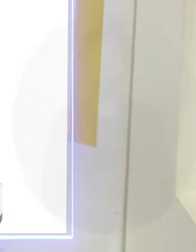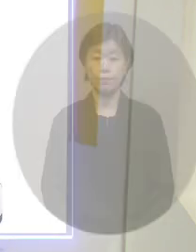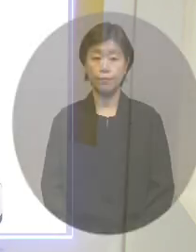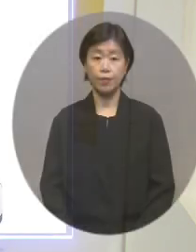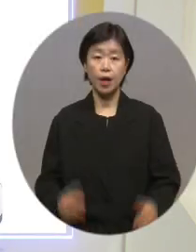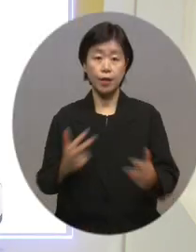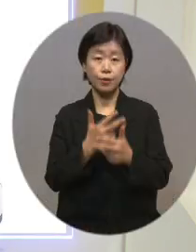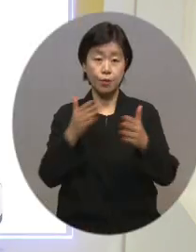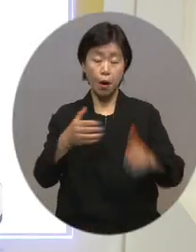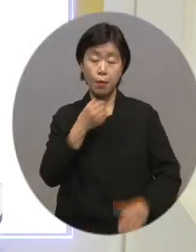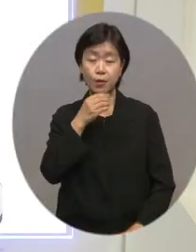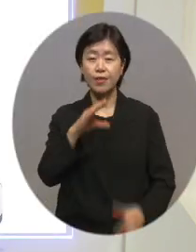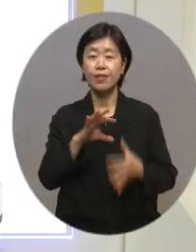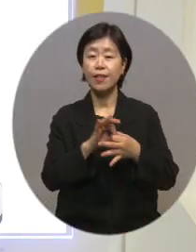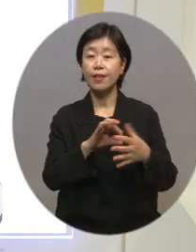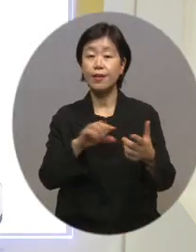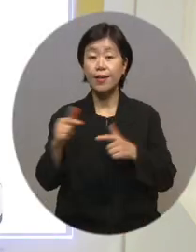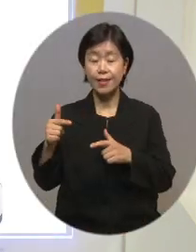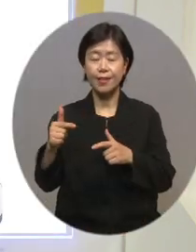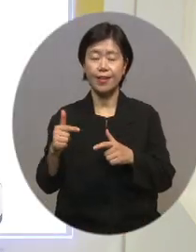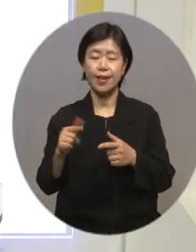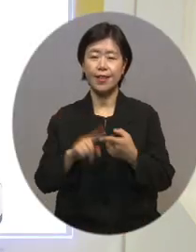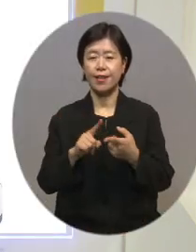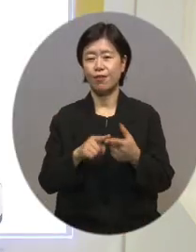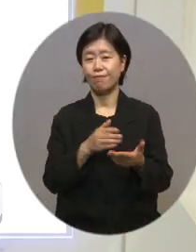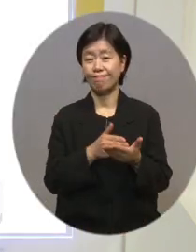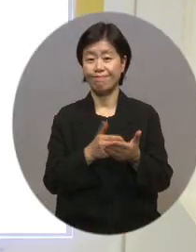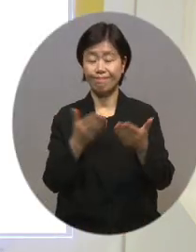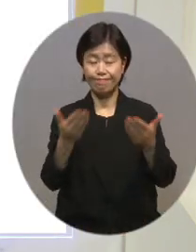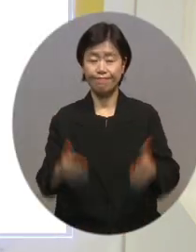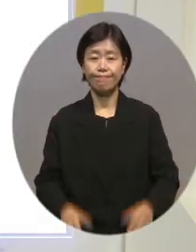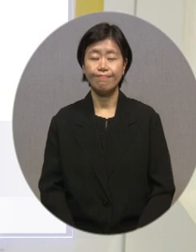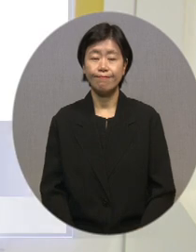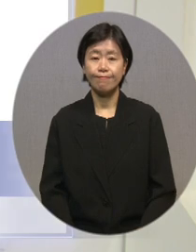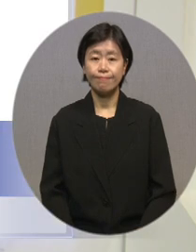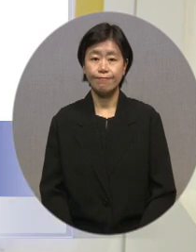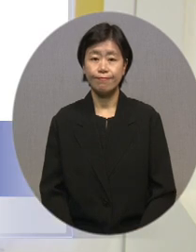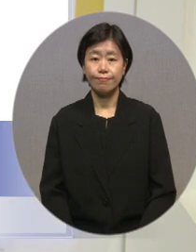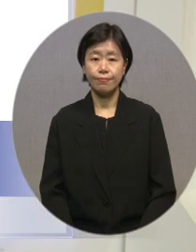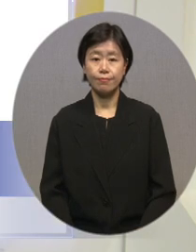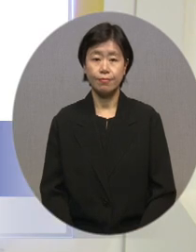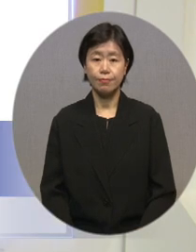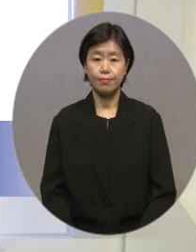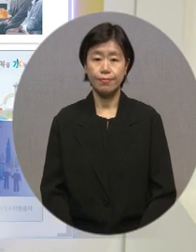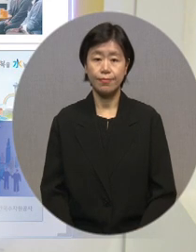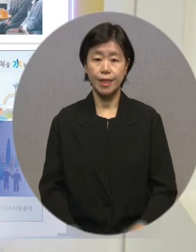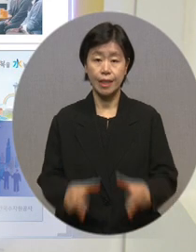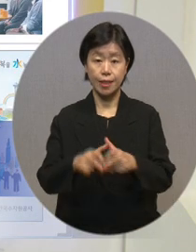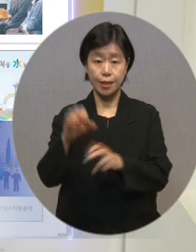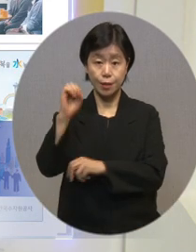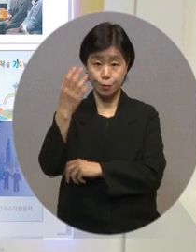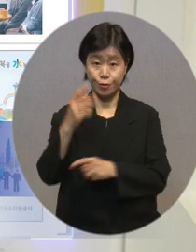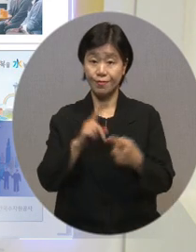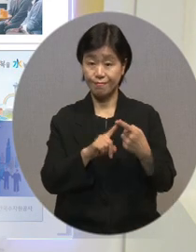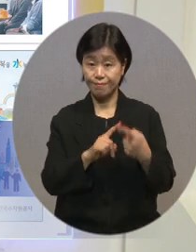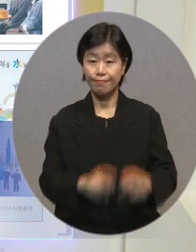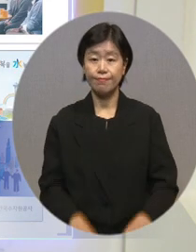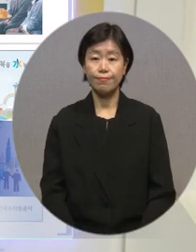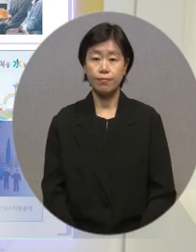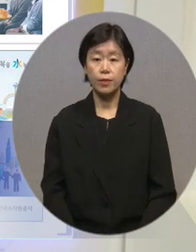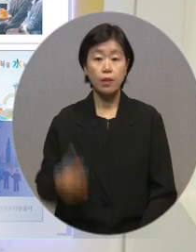한주간에 복직의 소식을 장애인 신문과 함께 만나봅니다 먼저 오늘 장애인 신문 1면입니다